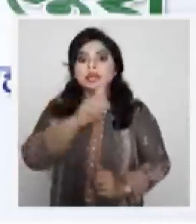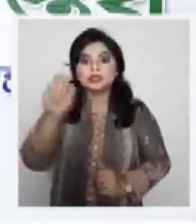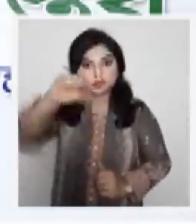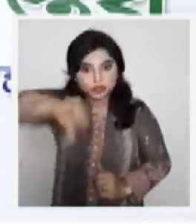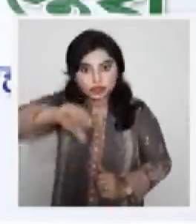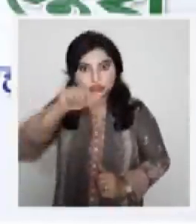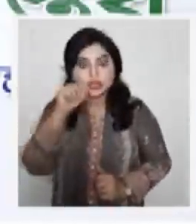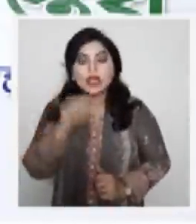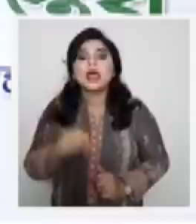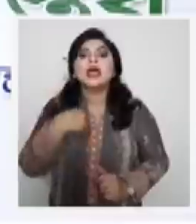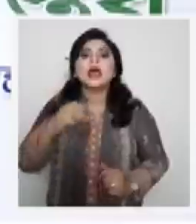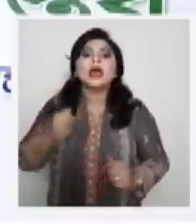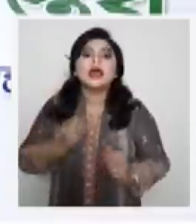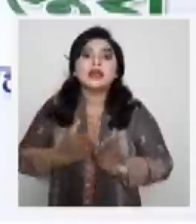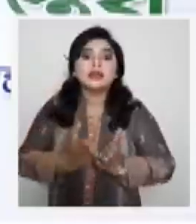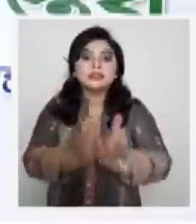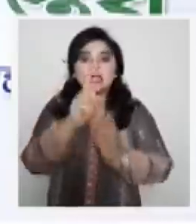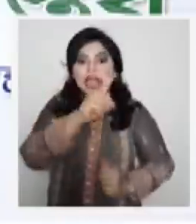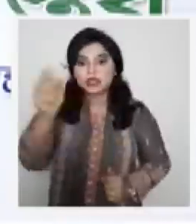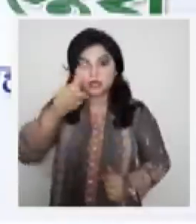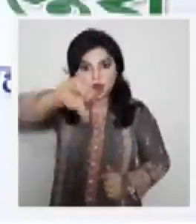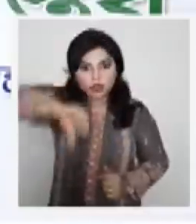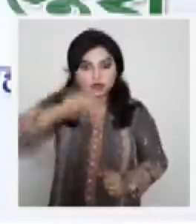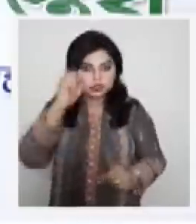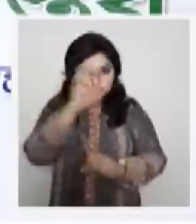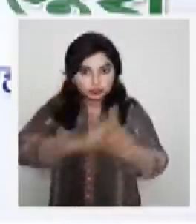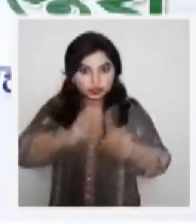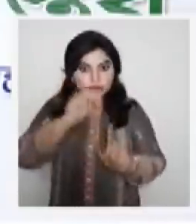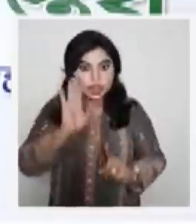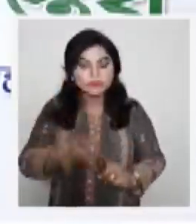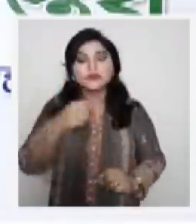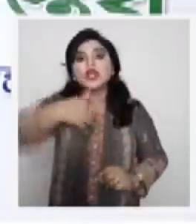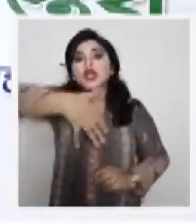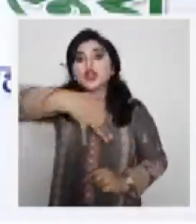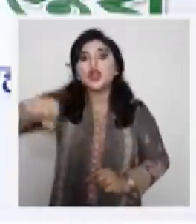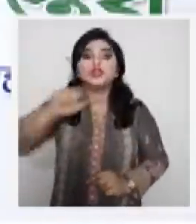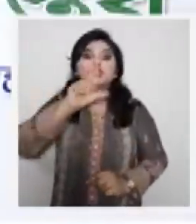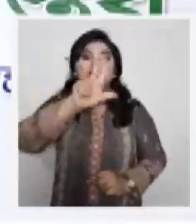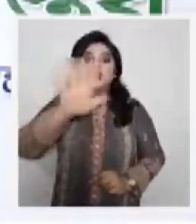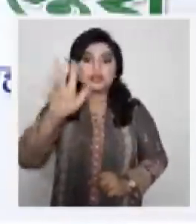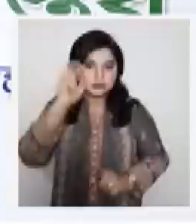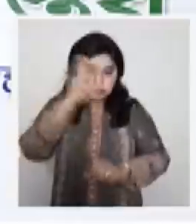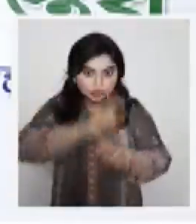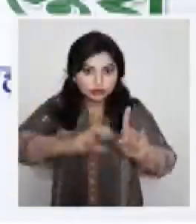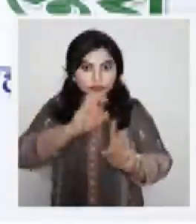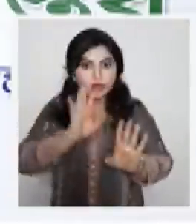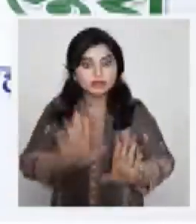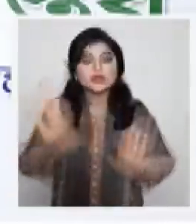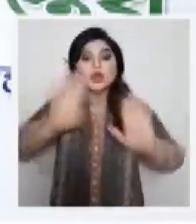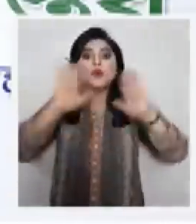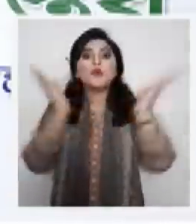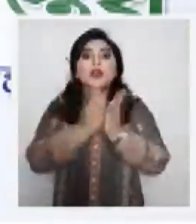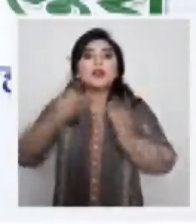বিমানবন্দরে স্ক্রিনিং হয়েছে 815 জন, স্থলবন্দরে 19 জন এবং সমুদ্র বন্দরে 151 জন। 24 ঘন্টায় মোট স্ক্রিনিং